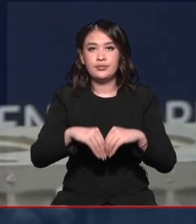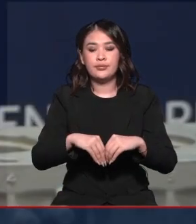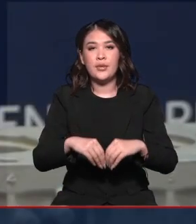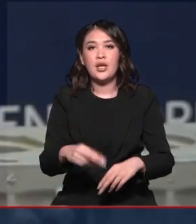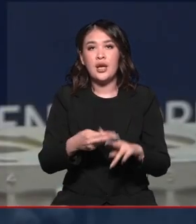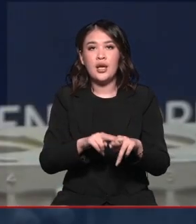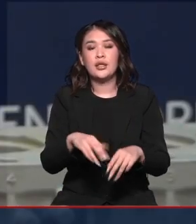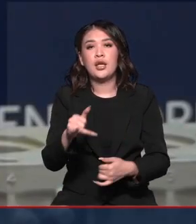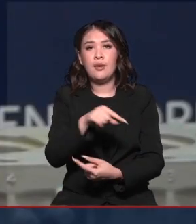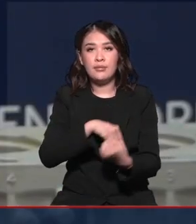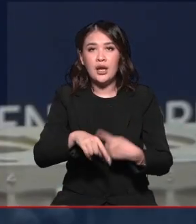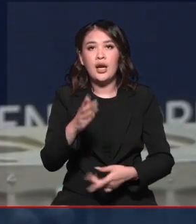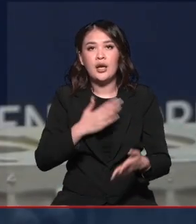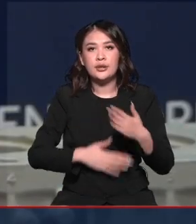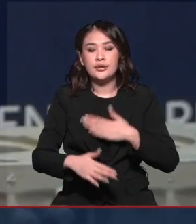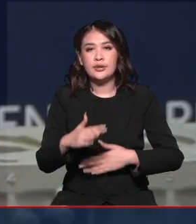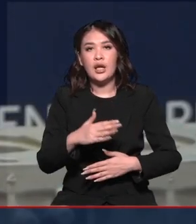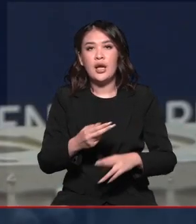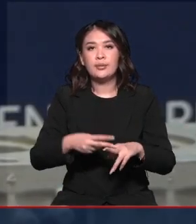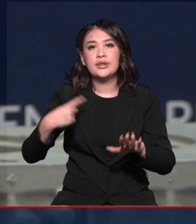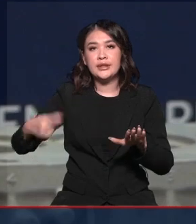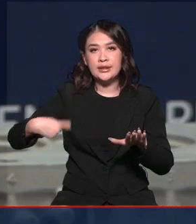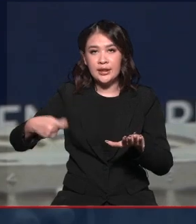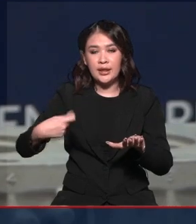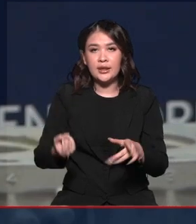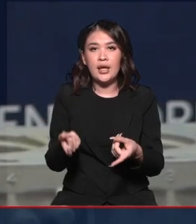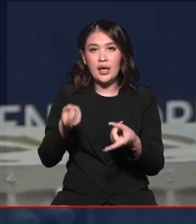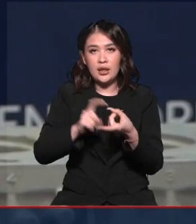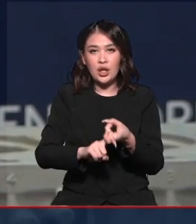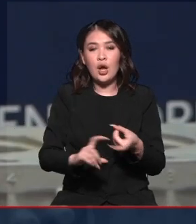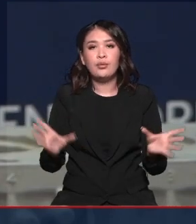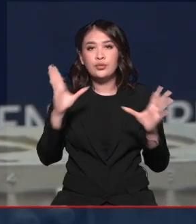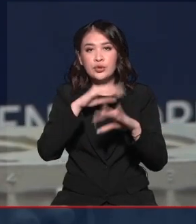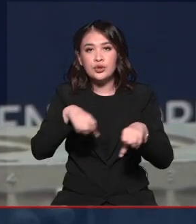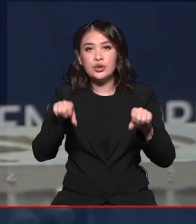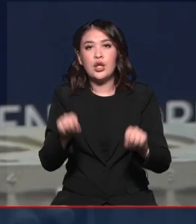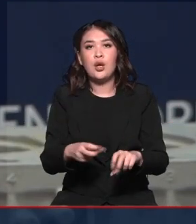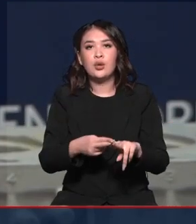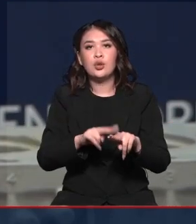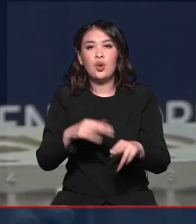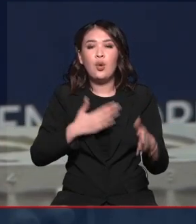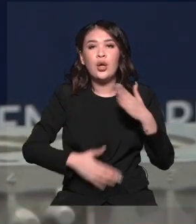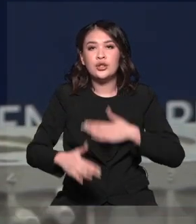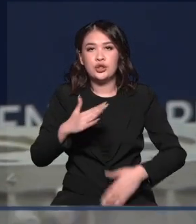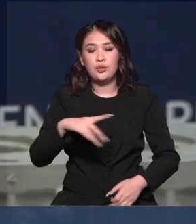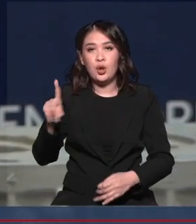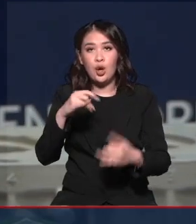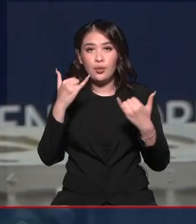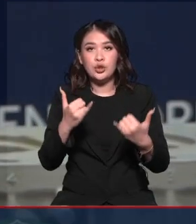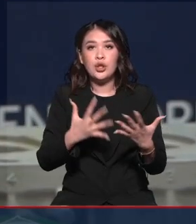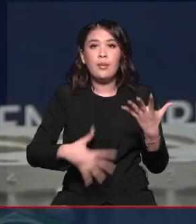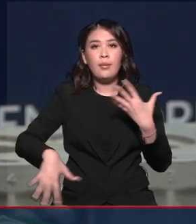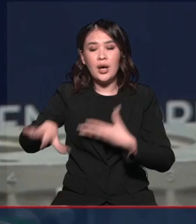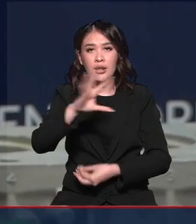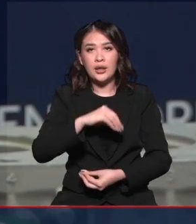нас тоже радуют эти перспективы. Біз тігін кәсіпорны ретінде осындай мүмкіндіктер туғанына қуаныштымыз. Бүгінгі таңда бүкіл